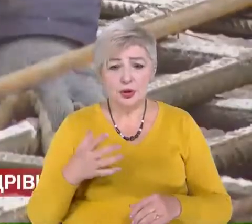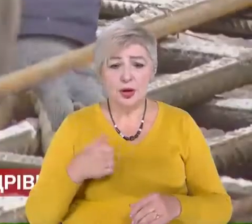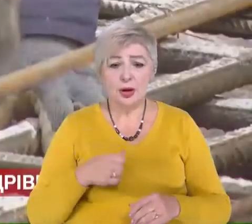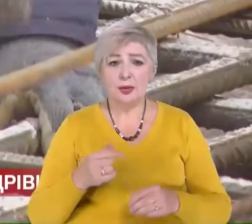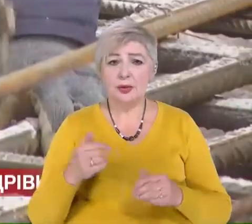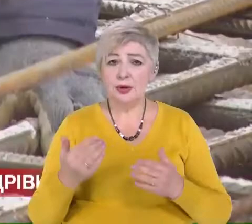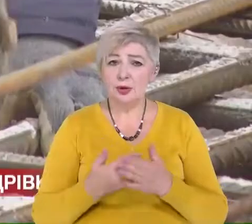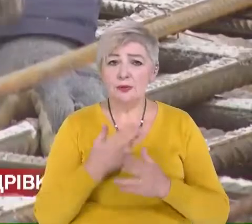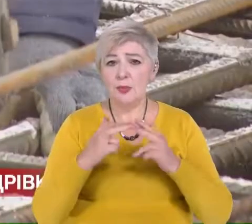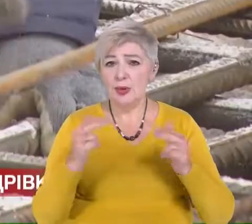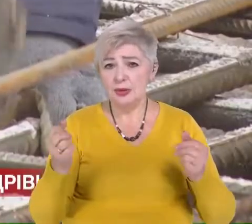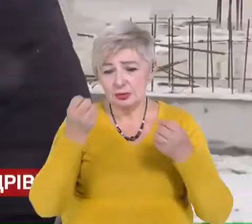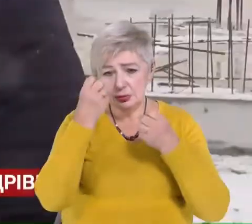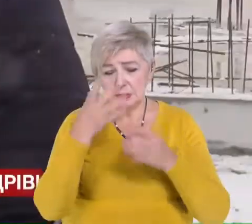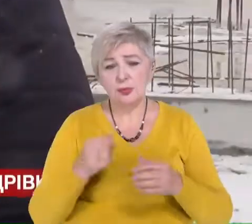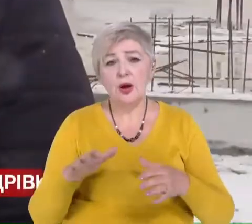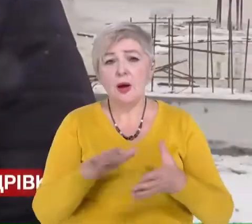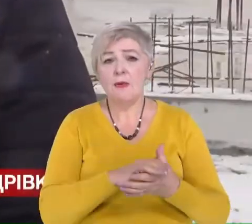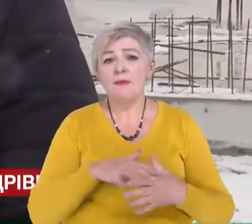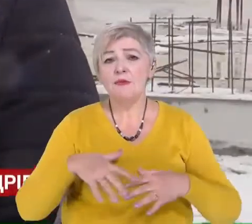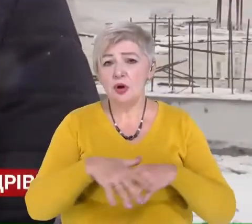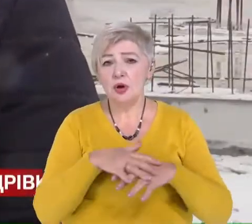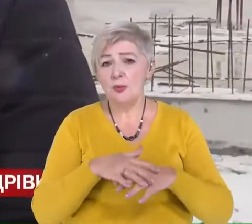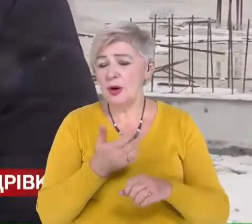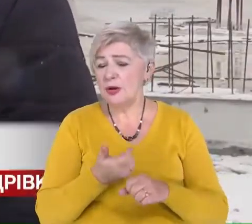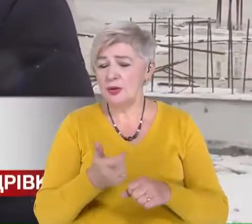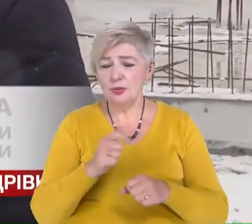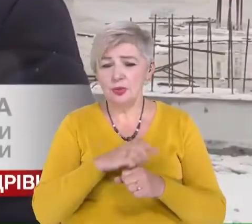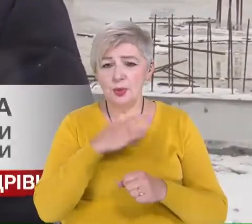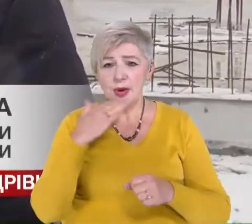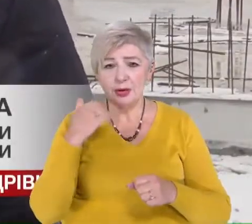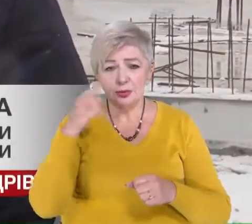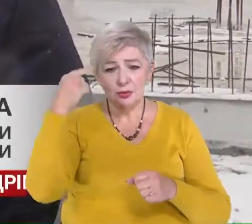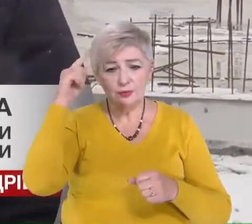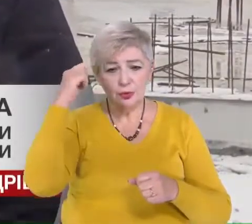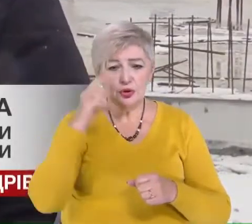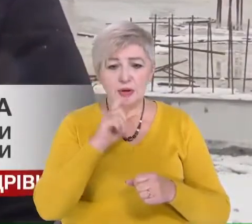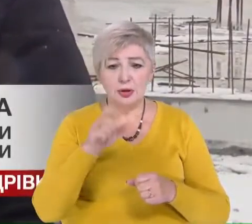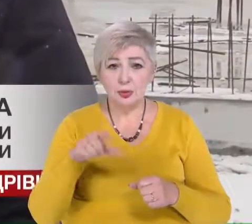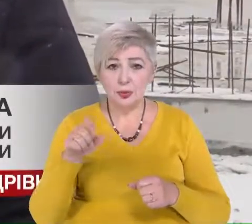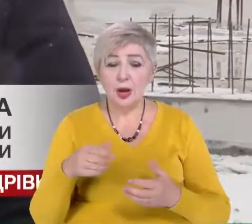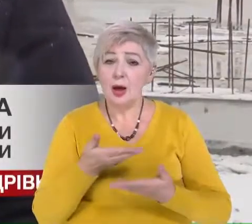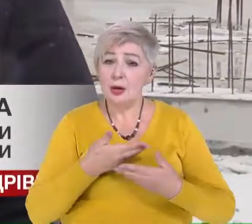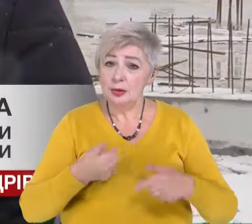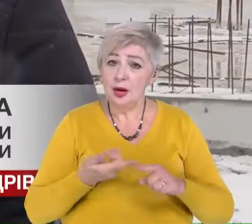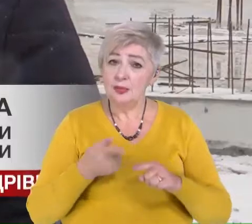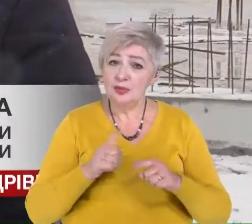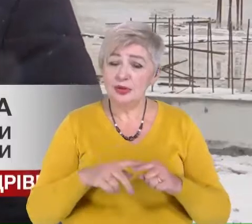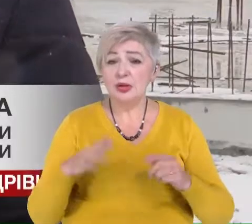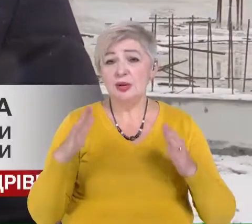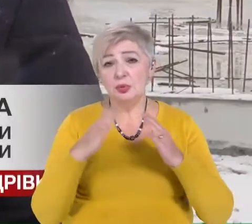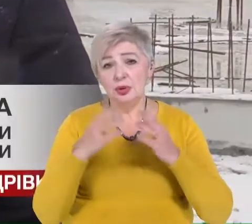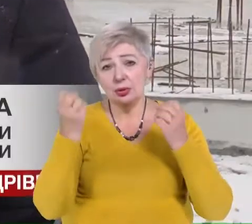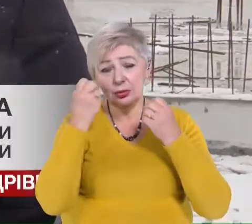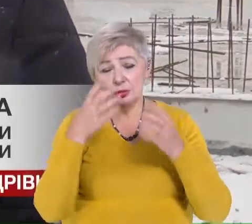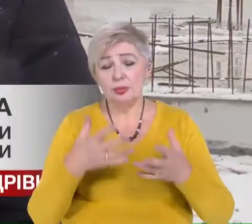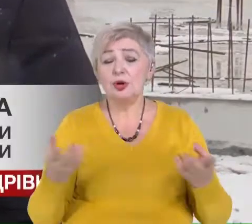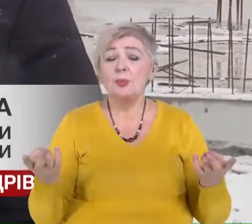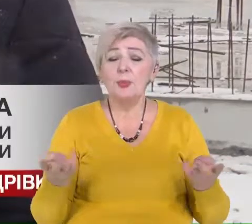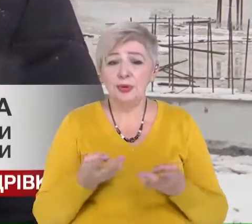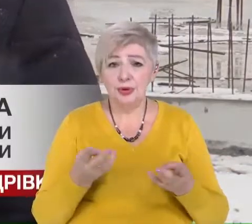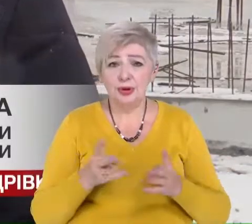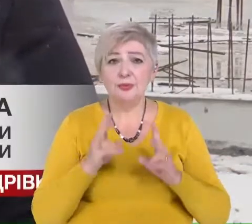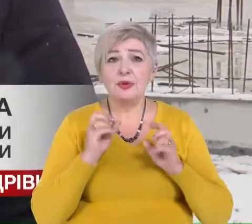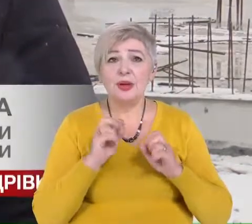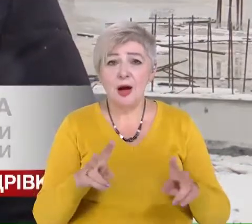чимало творчих людей. Нам будинок культури цей потрібен, мабуть, як воздух, тому що